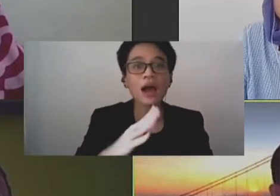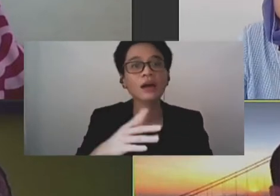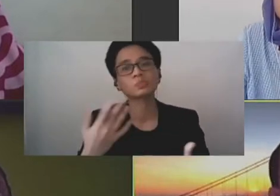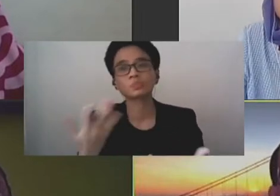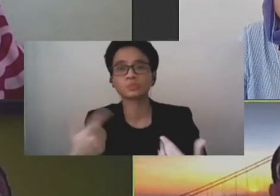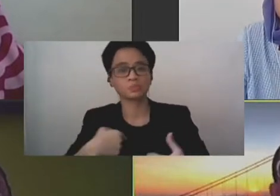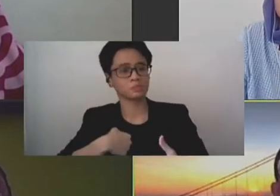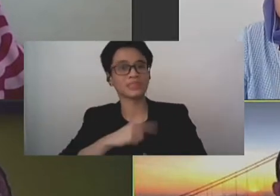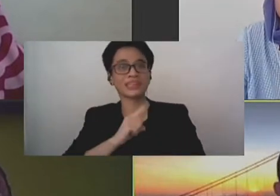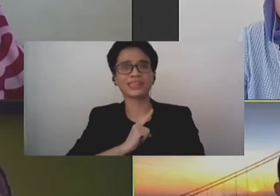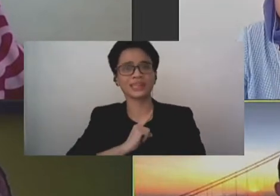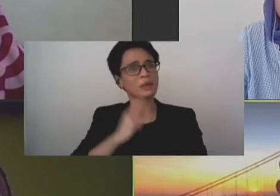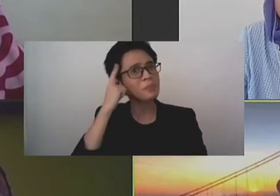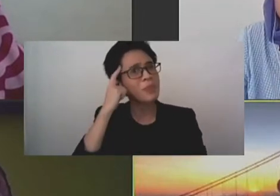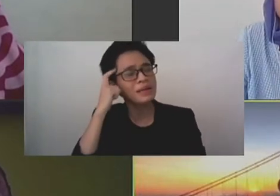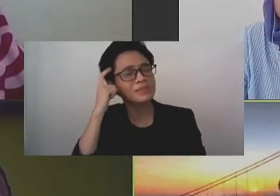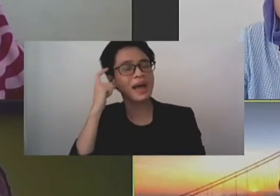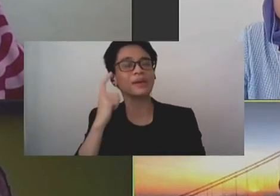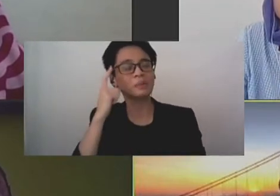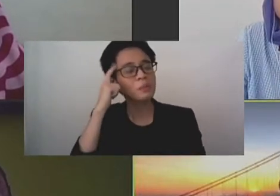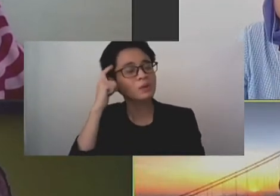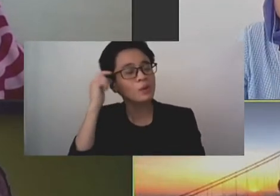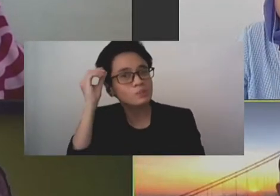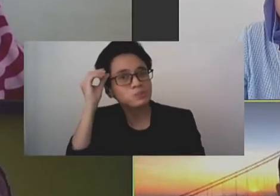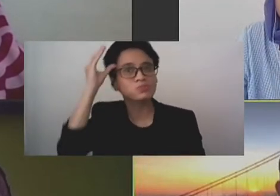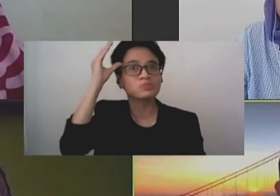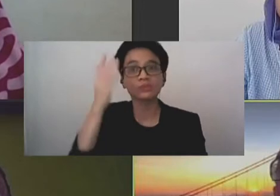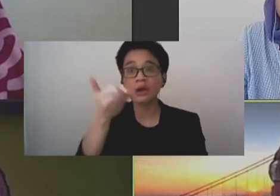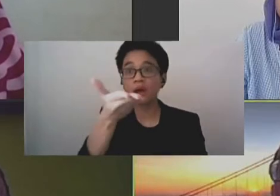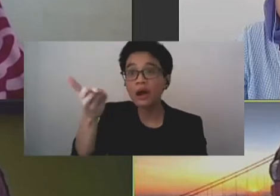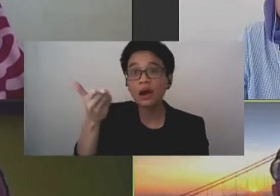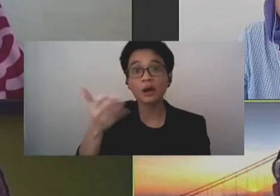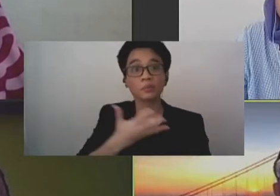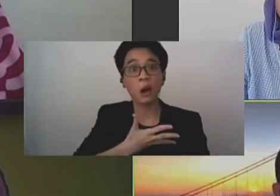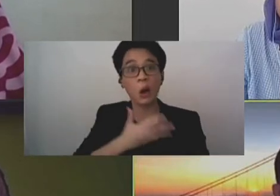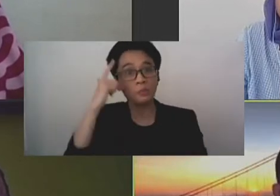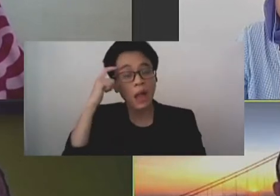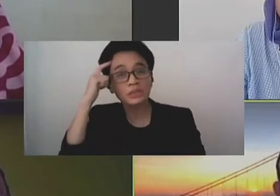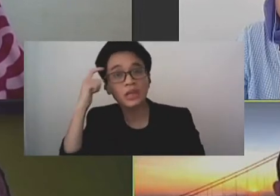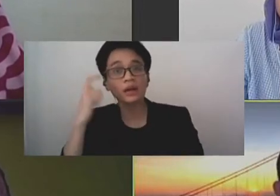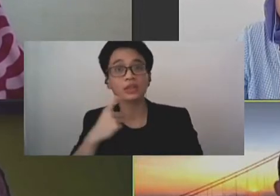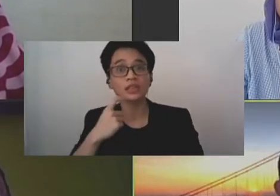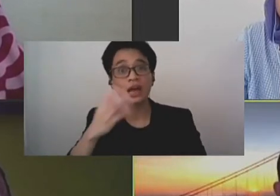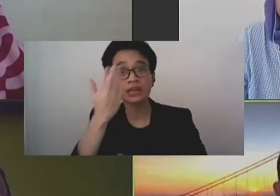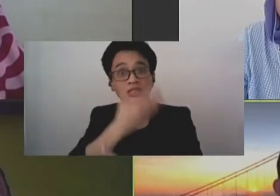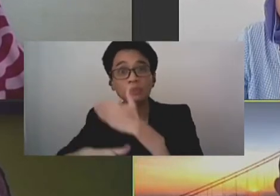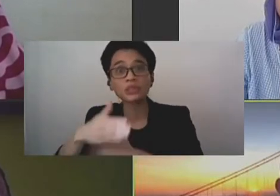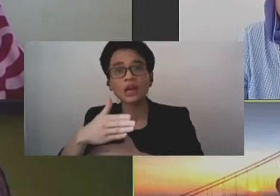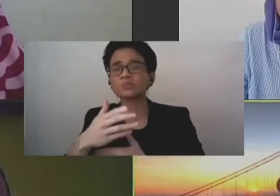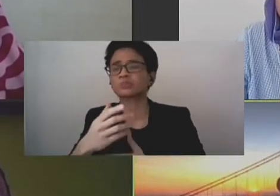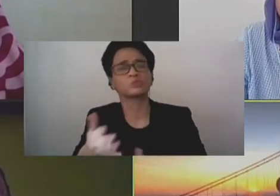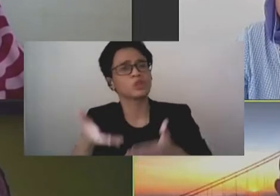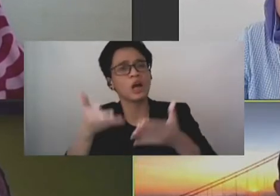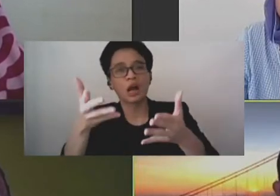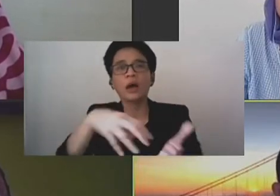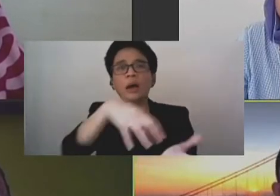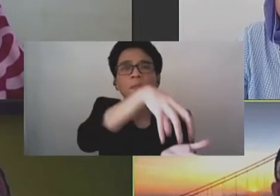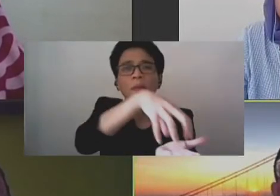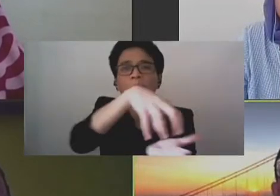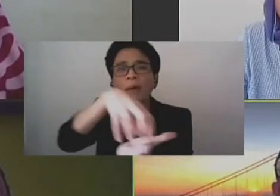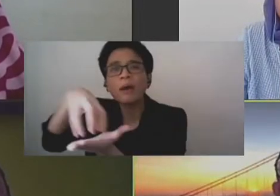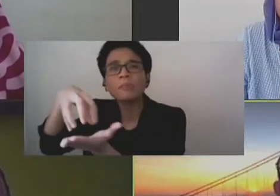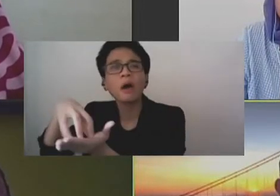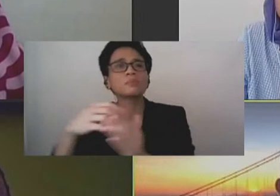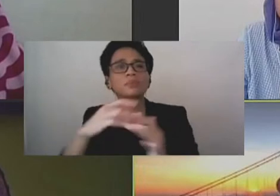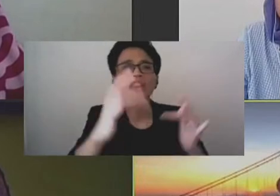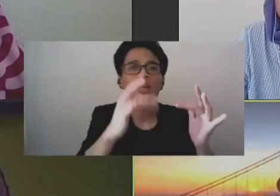pun akhirnya banyak belajar dari pengalaman ibu, dan teman-teman yang mungkin ingin belajar lebih dalam tentang disabilitas, silahkan banyak banget platform yang mungkin bisa diakses, salah